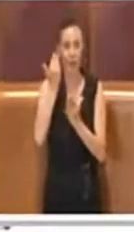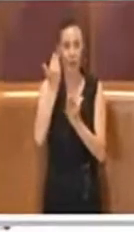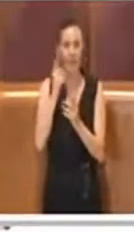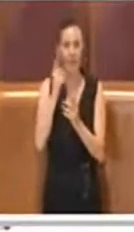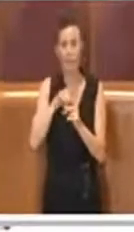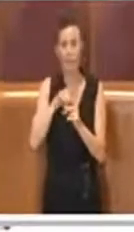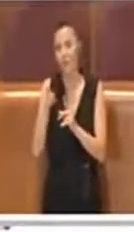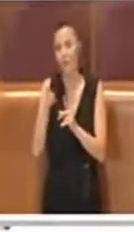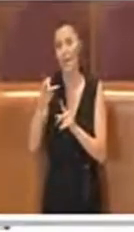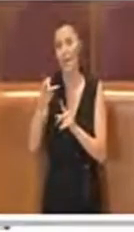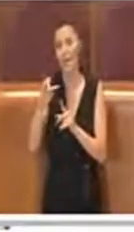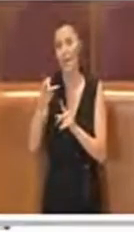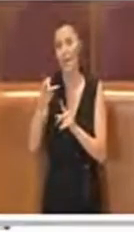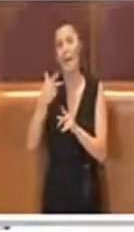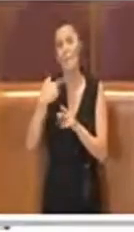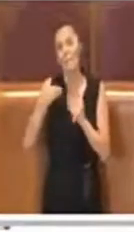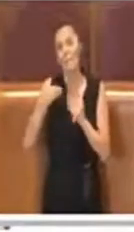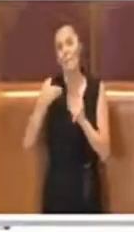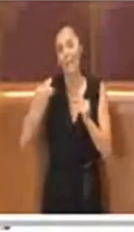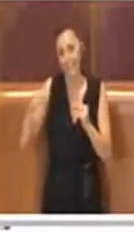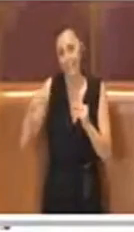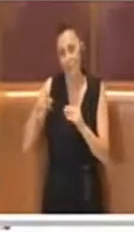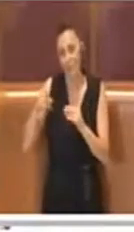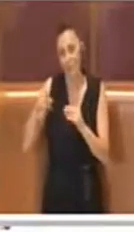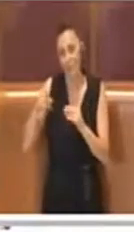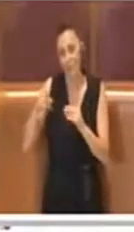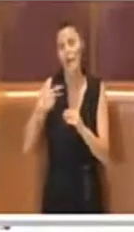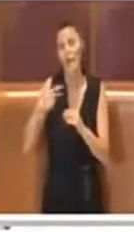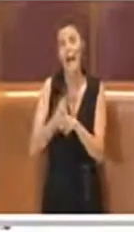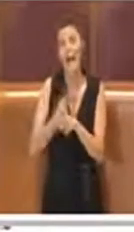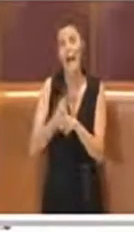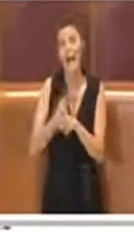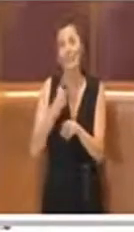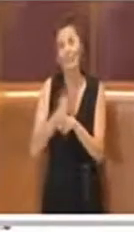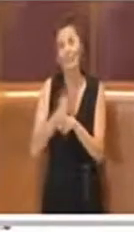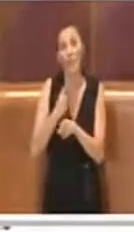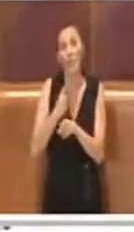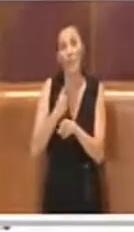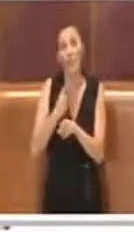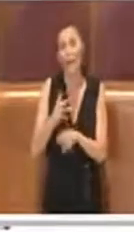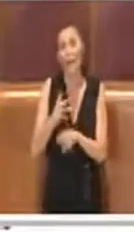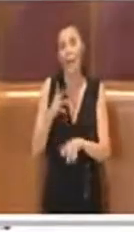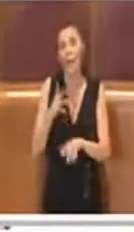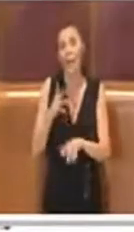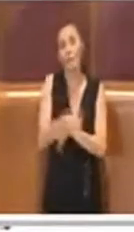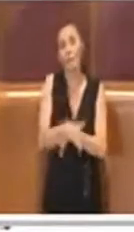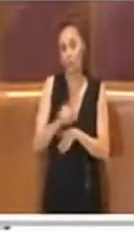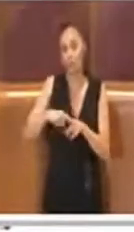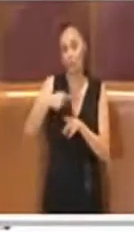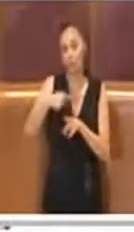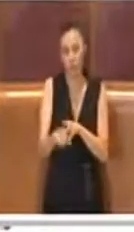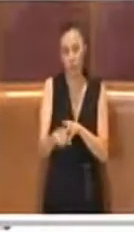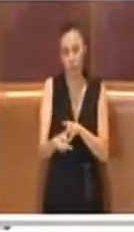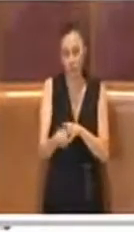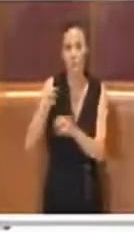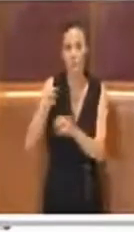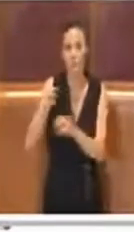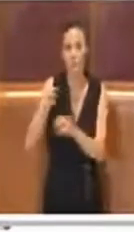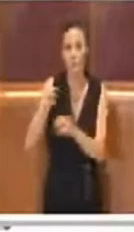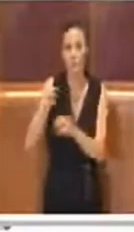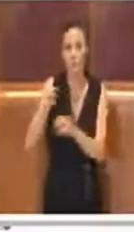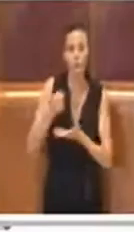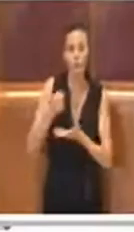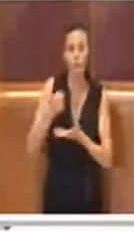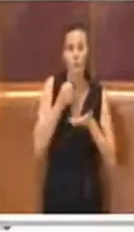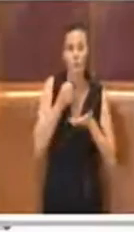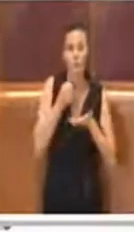prestazioni professionali varie, ma per mutate esigenze successive si vengono ripristinati